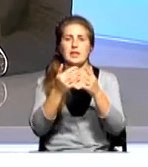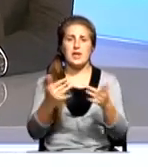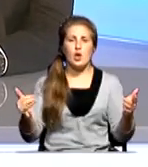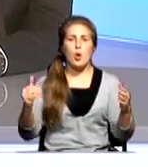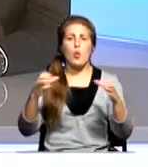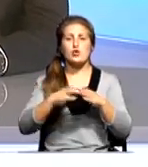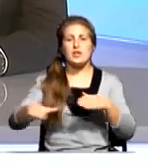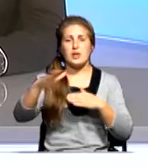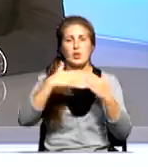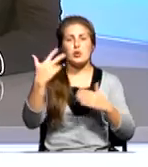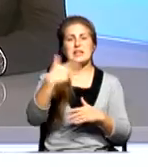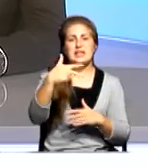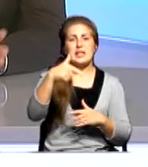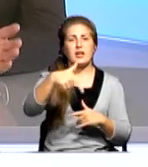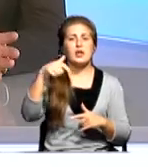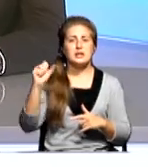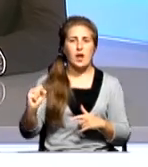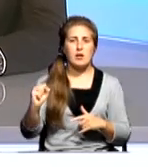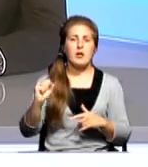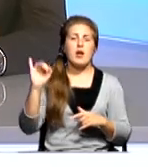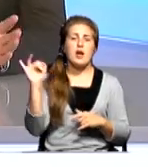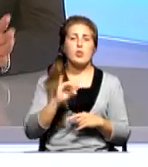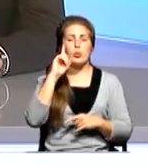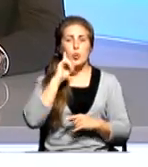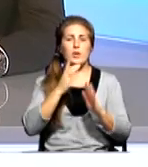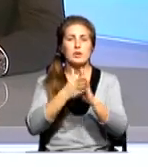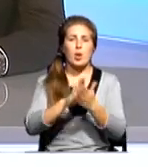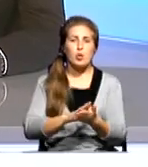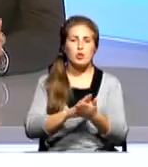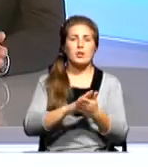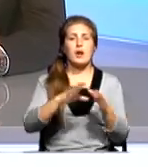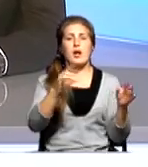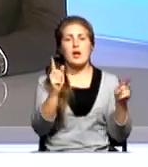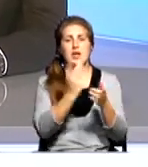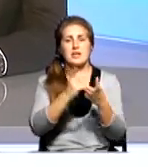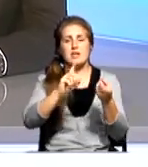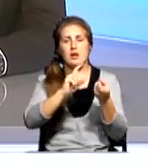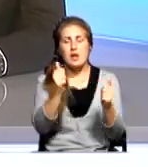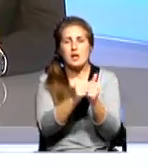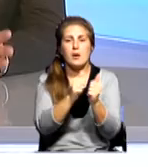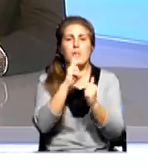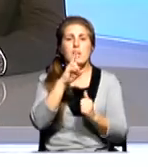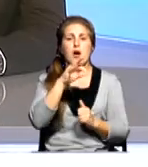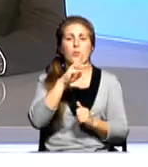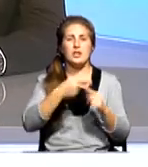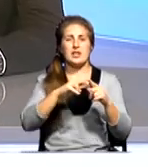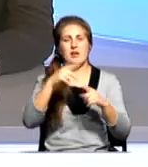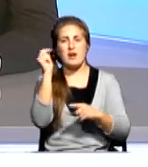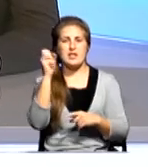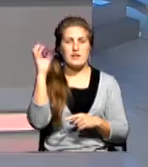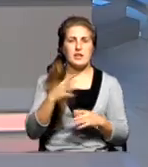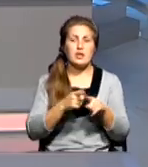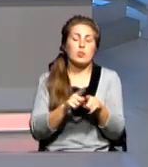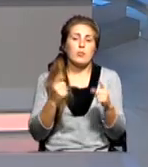довольно большой 30 гектар и удобно расположен подведены коммуникации это действительно знаменательное